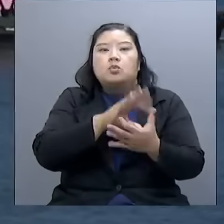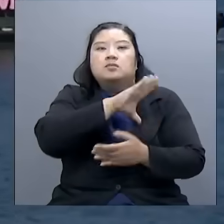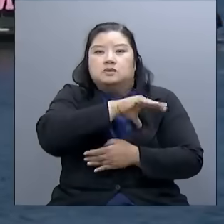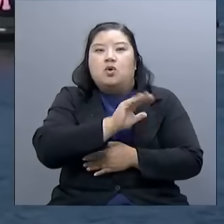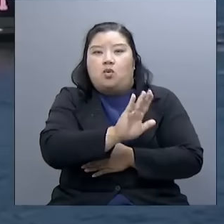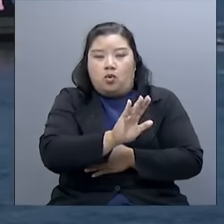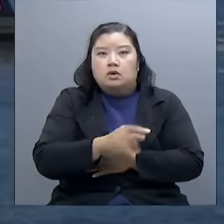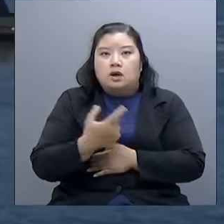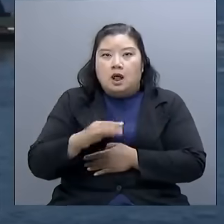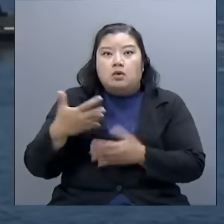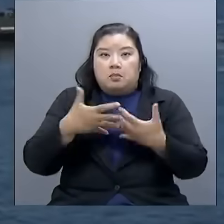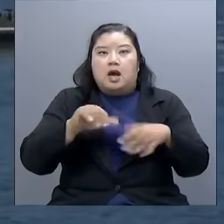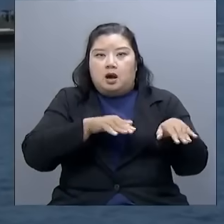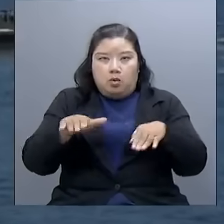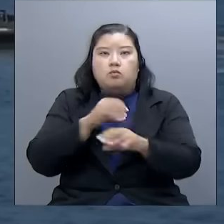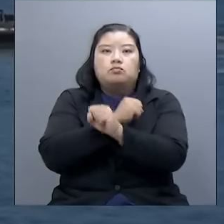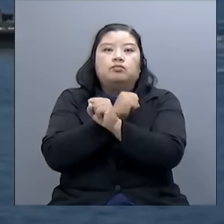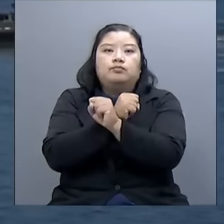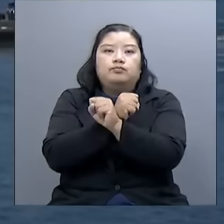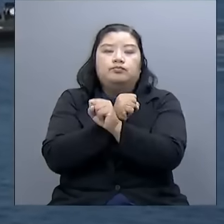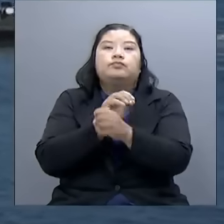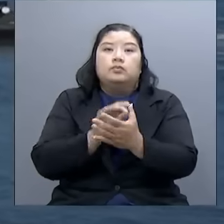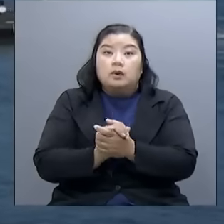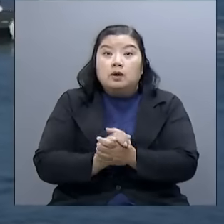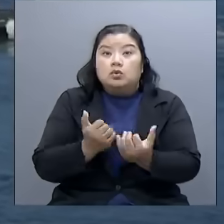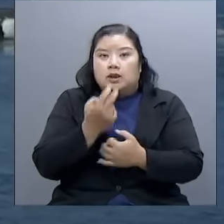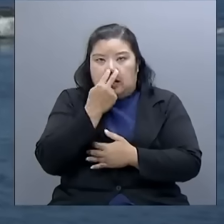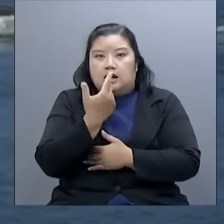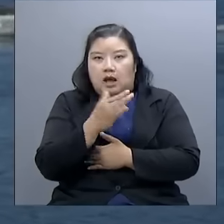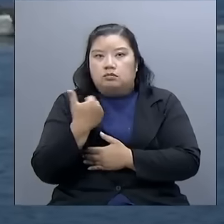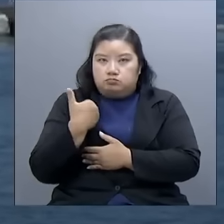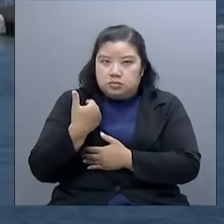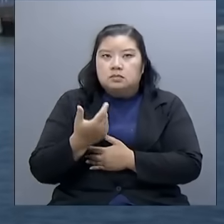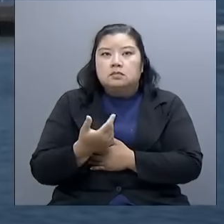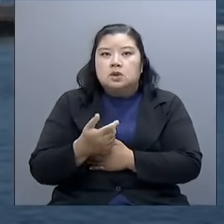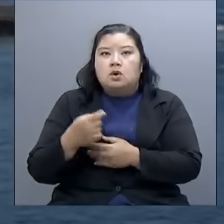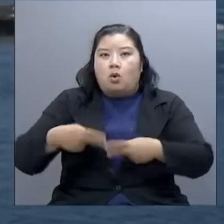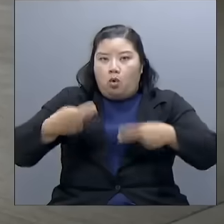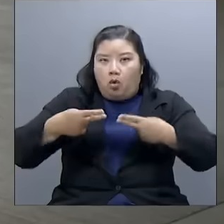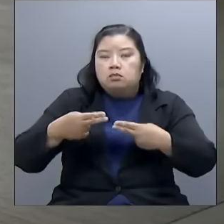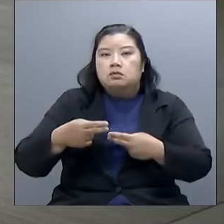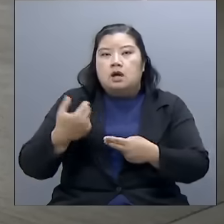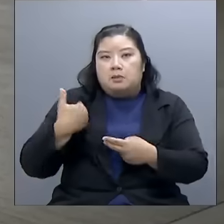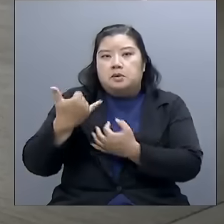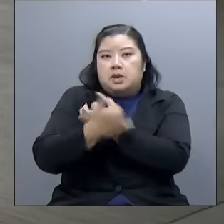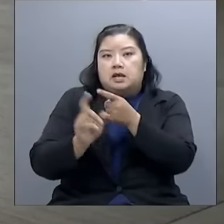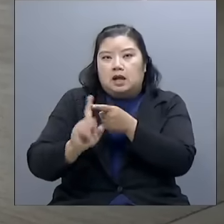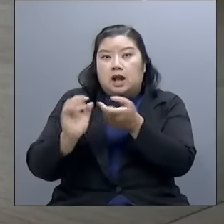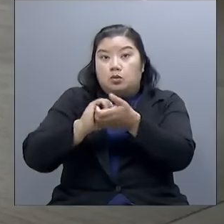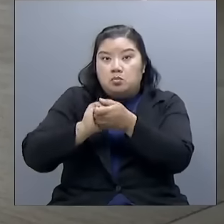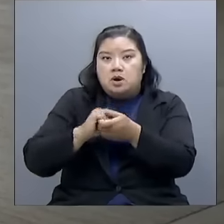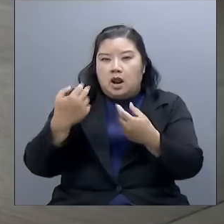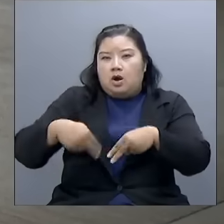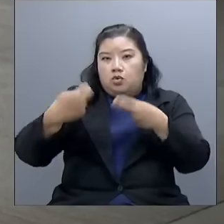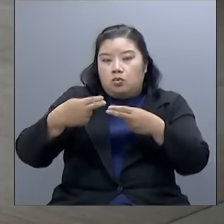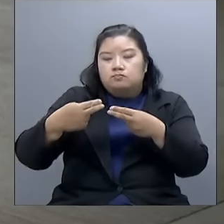มือกับวิกฤตได้เร็วมากขึ้นแม้สหรัฐจะตระหนักดีนะคะถึงความเสี่ยงของสงครามขยายวงโดยเฉพาะจากบทบาทของอิหร่าน